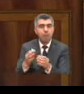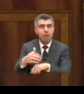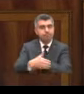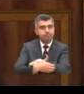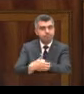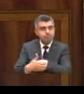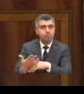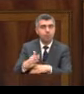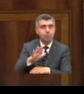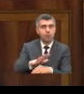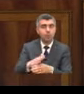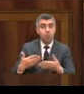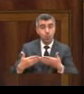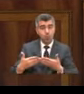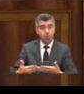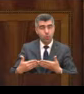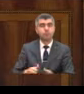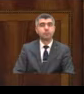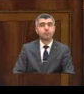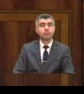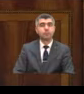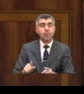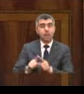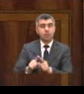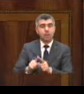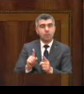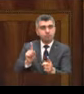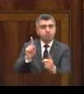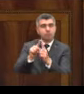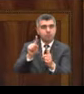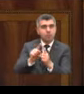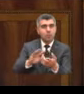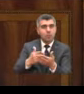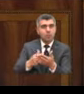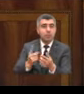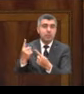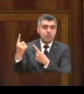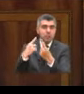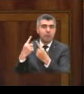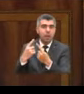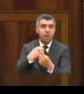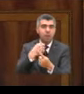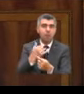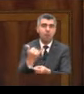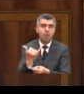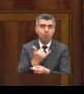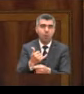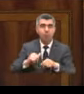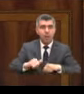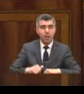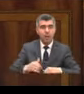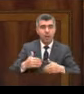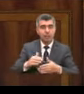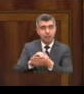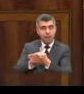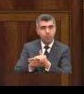معوزه، واليوم حنا اللي يعني كنتلقاهم في الكثير من المناسبات، خصكم تسمعوا الشهادات اللي كيقولوا، ماشي كيقولوها في وزاره التضامن،